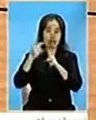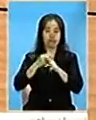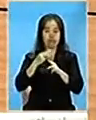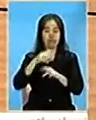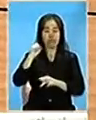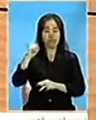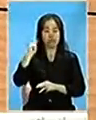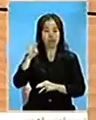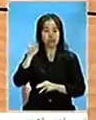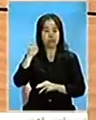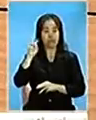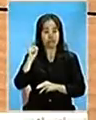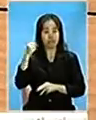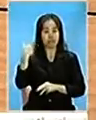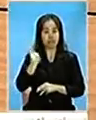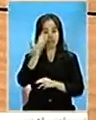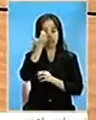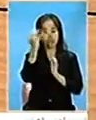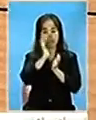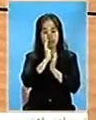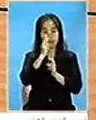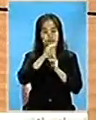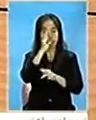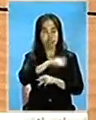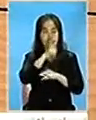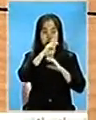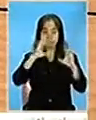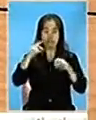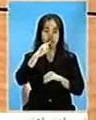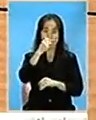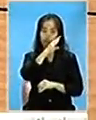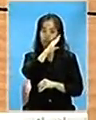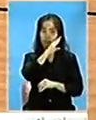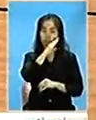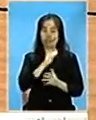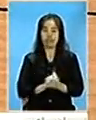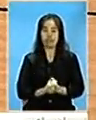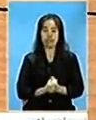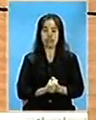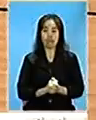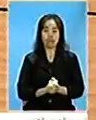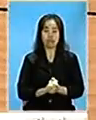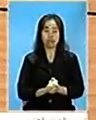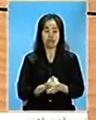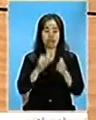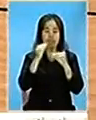ชื่อมโยงบอกว่าเอเชียอัปเดตเป็นของรัฐบาลมันก็ไม่ใช่นี่เป็นความเท็จแล้วหนักไปกว่านั้นอีกครับท่านประธานครับ